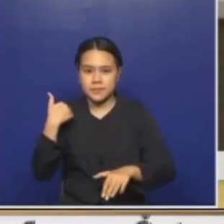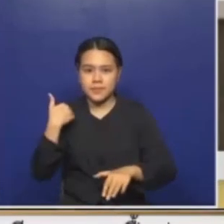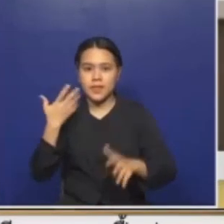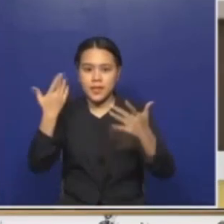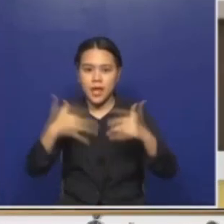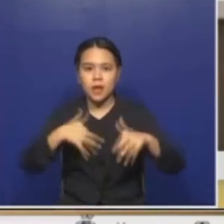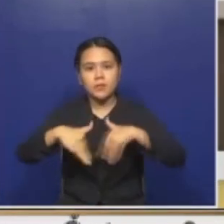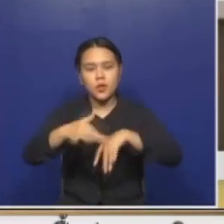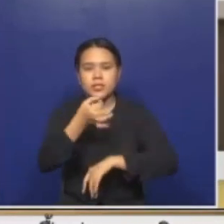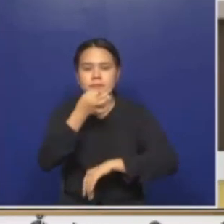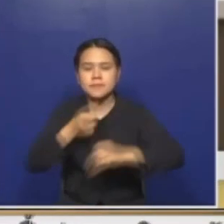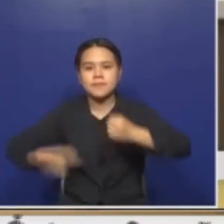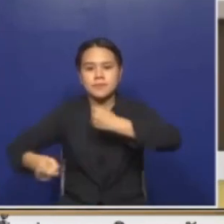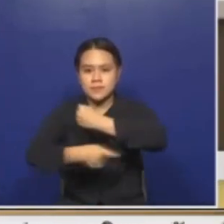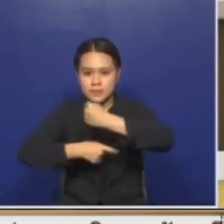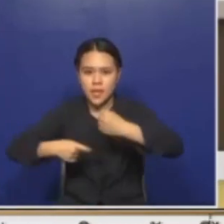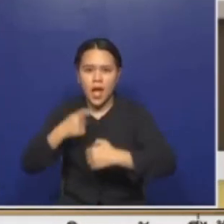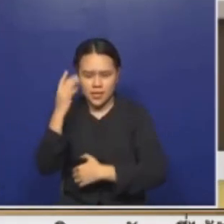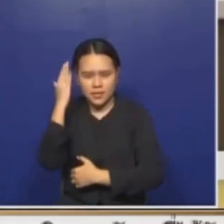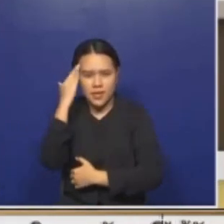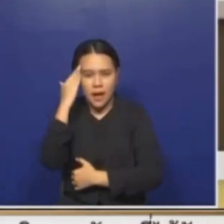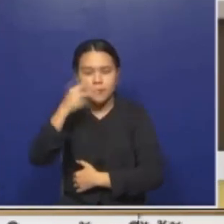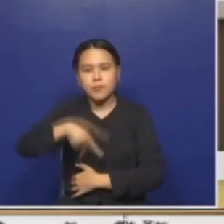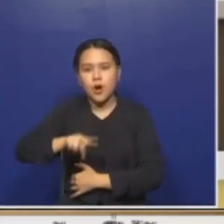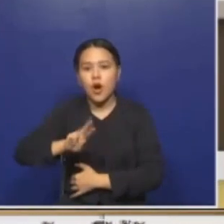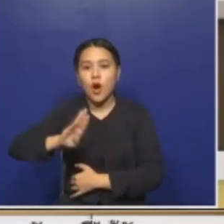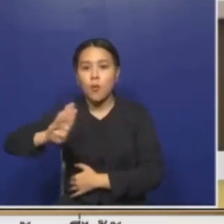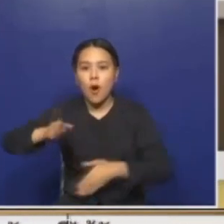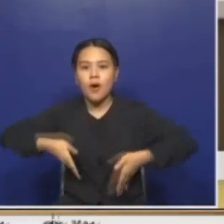านั้นทราบดีครับว่ามันผิดต่อพ.ร.บ.ทางหลวงปีพ.ศ